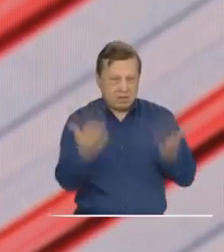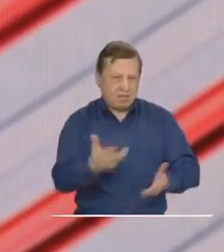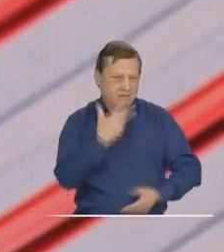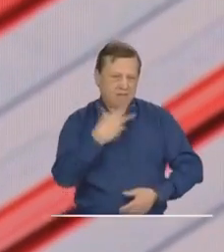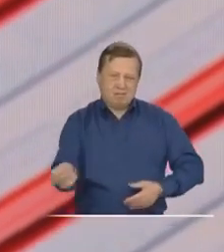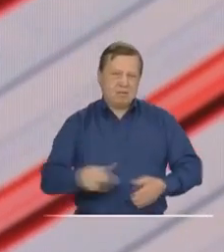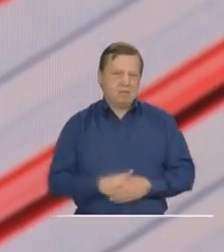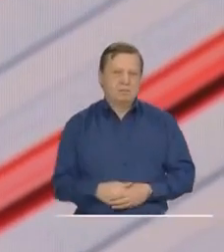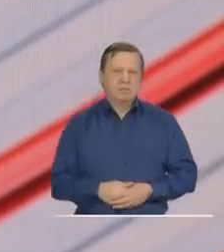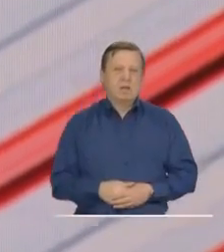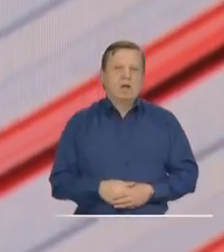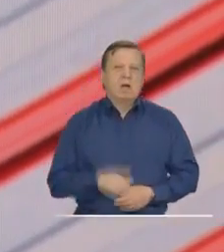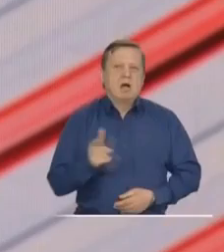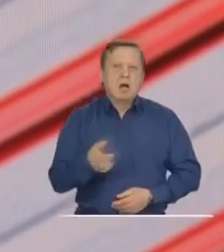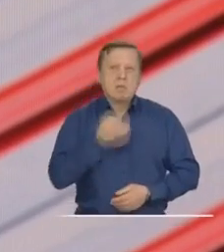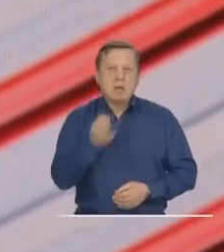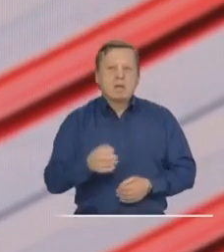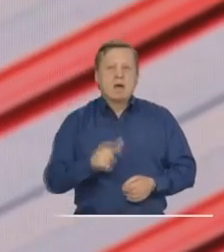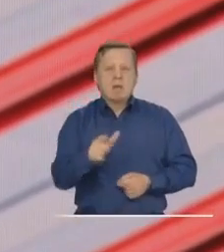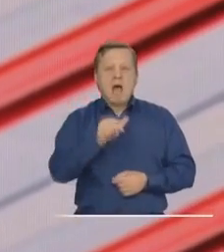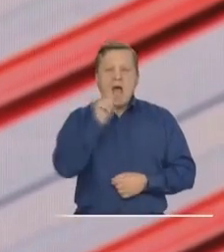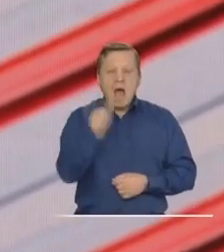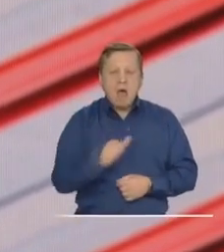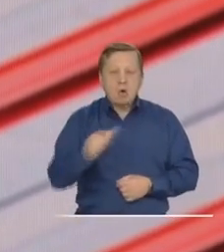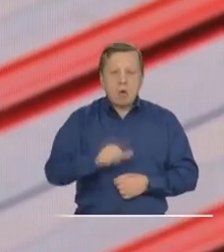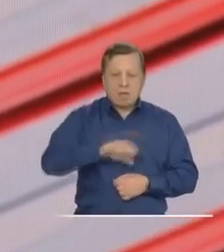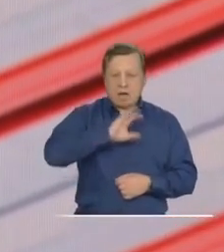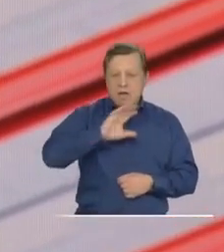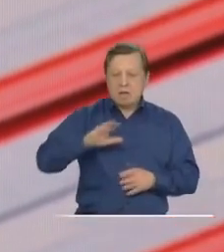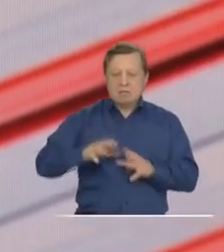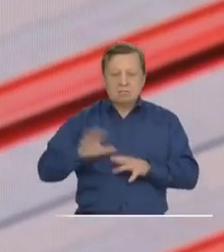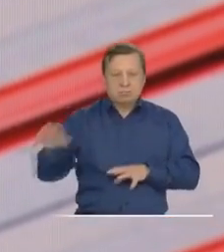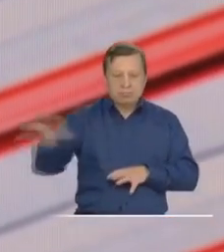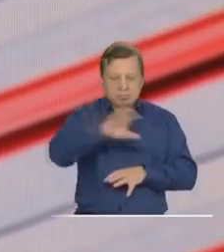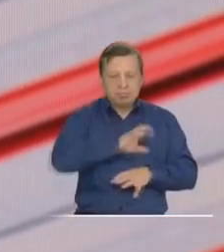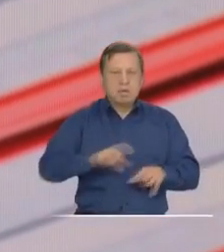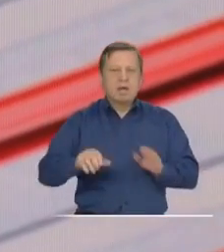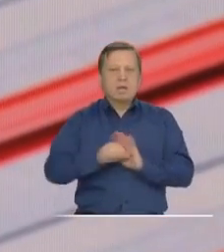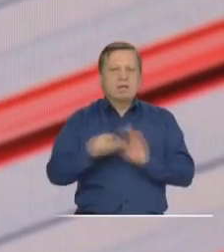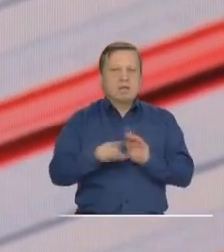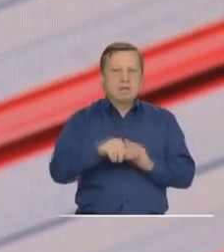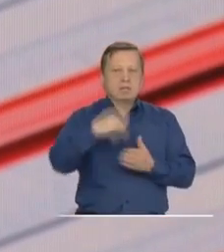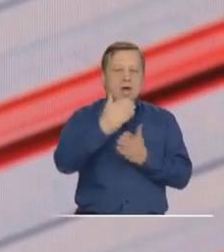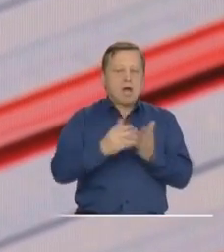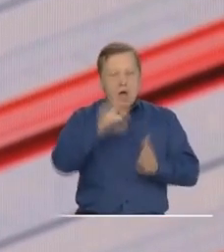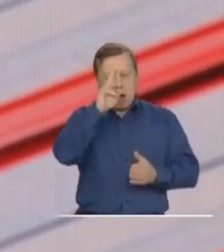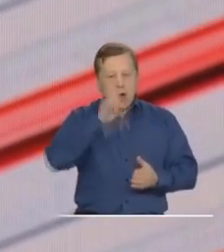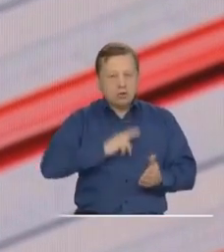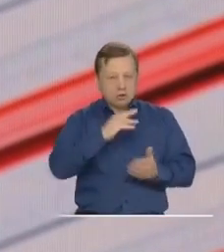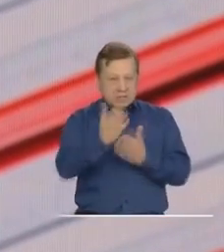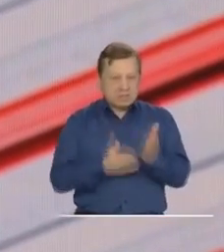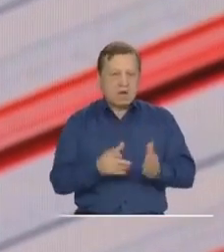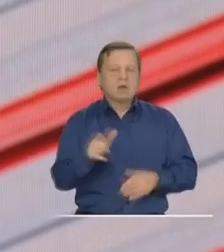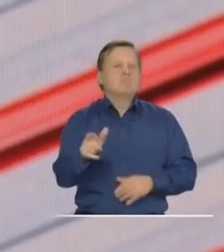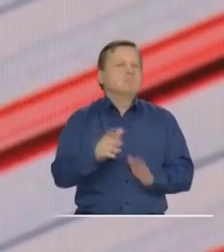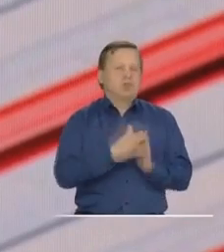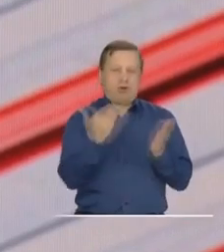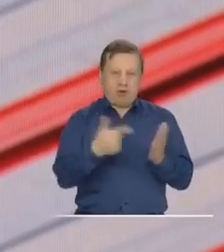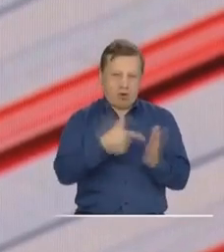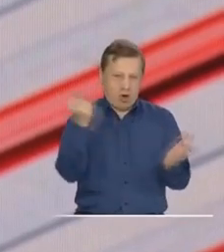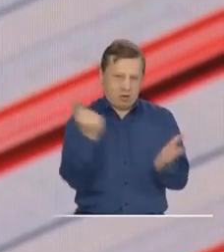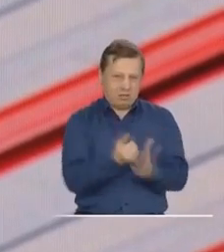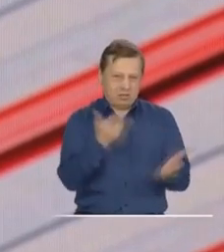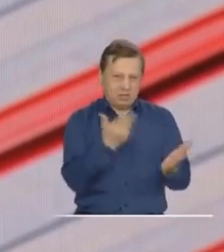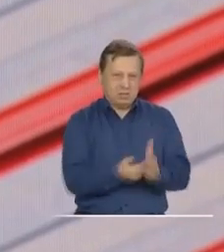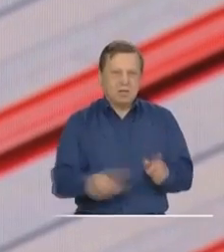pytanie brzmi oto co to znaczy europa narodów i co to znaczy ojczyzna to ja myślę konstytucja to ja myślę polskie prawo które jest w